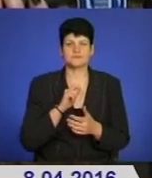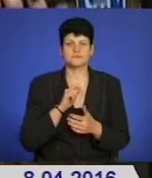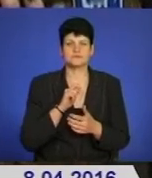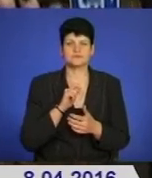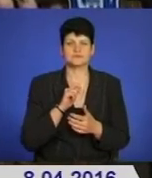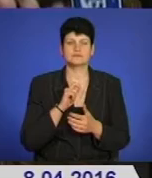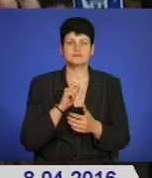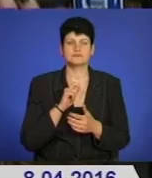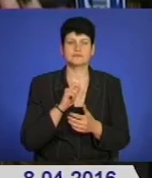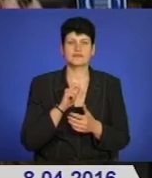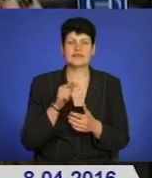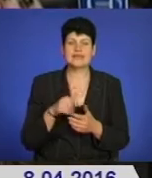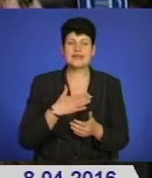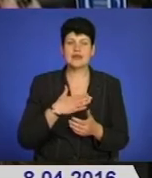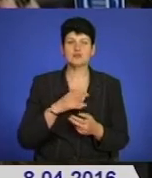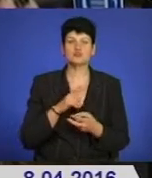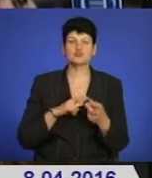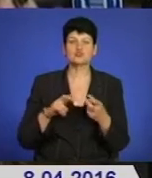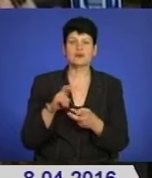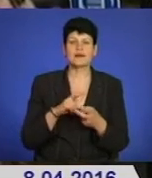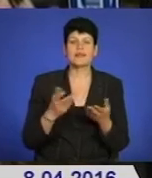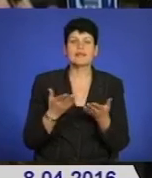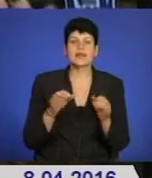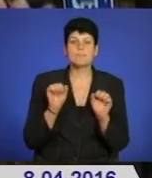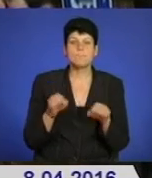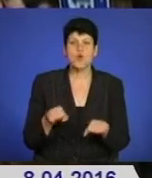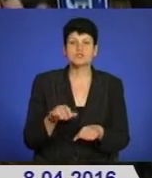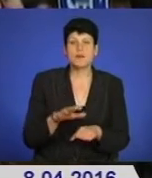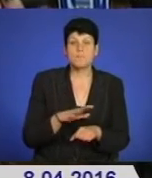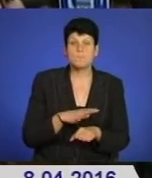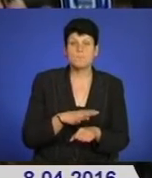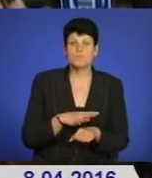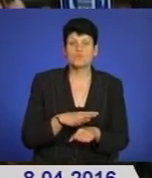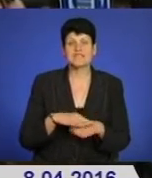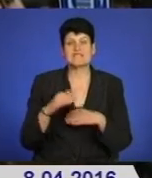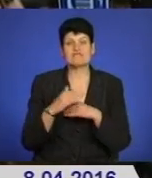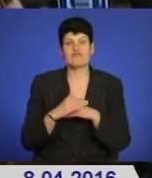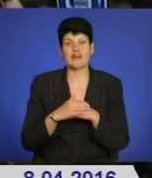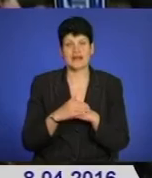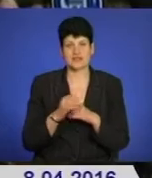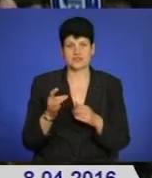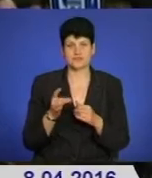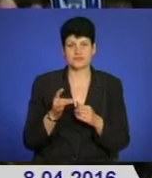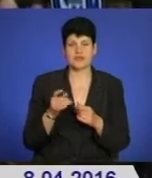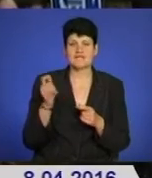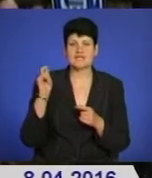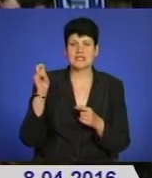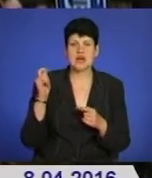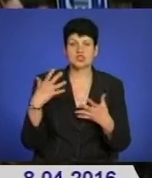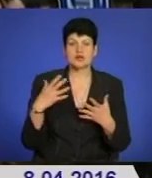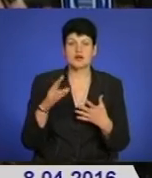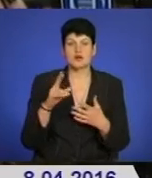українського, то я шукала, де можна було якийсь вечір якогось ватажка